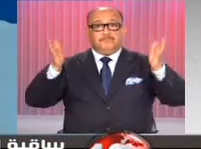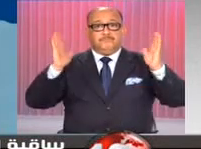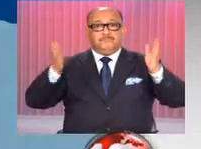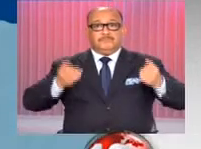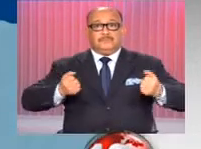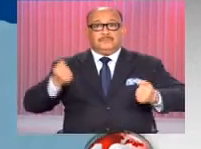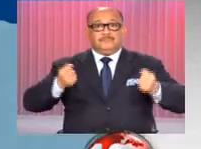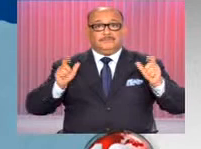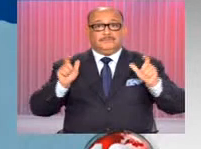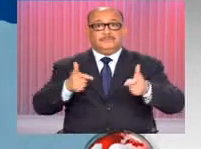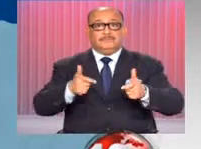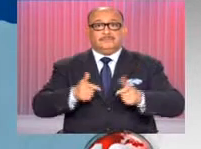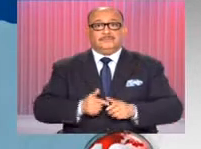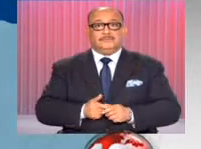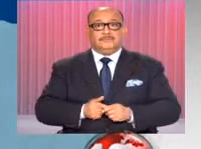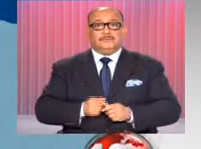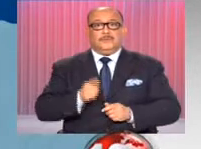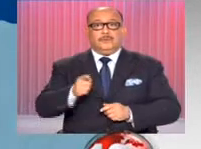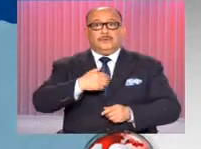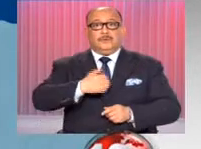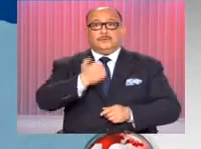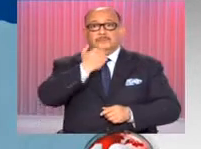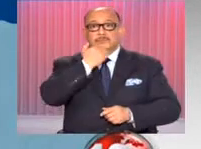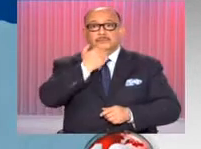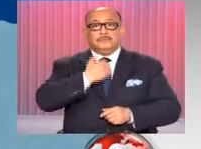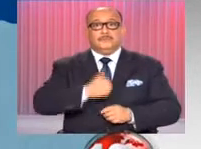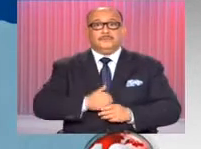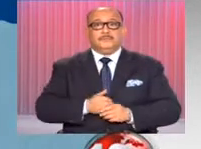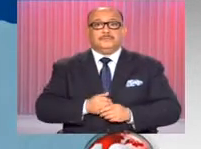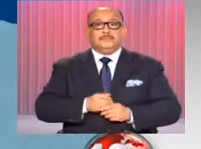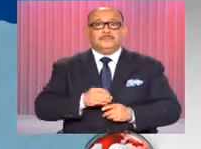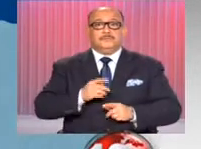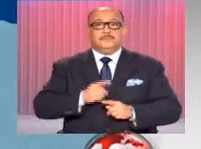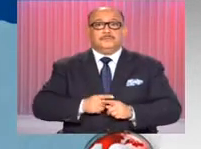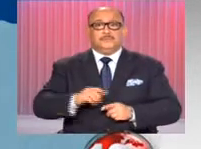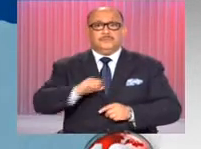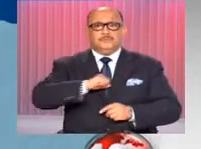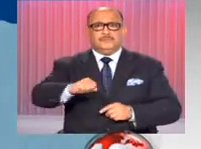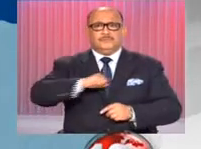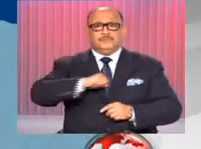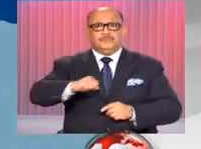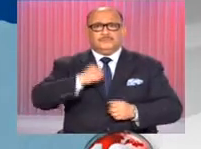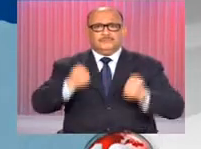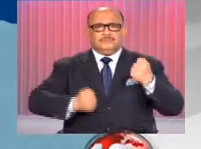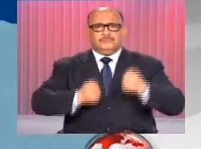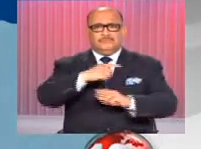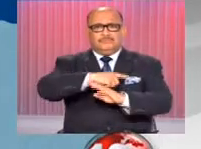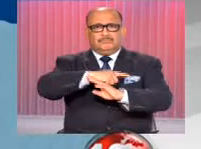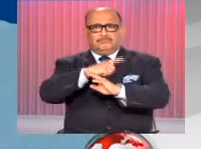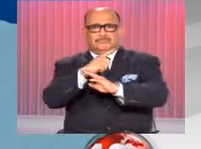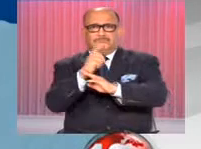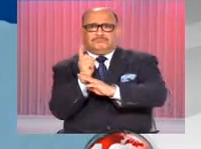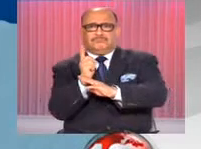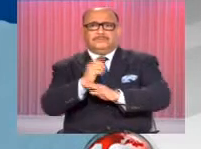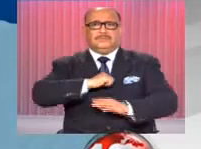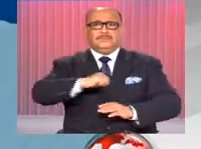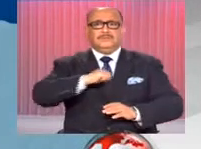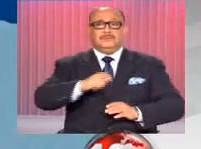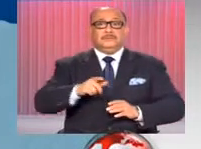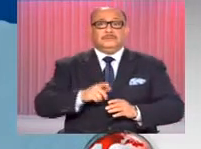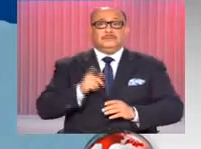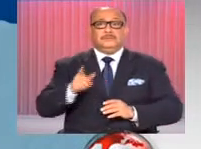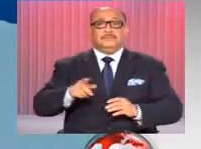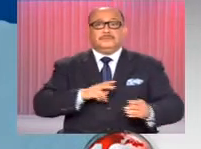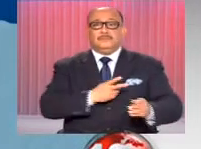الحادث مباشرة، والذي كان ناتجا عن الإفراط في السرعة من قبل سائق الشاحنة وعن عدم انتباه صاحب